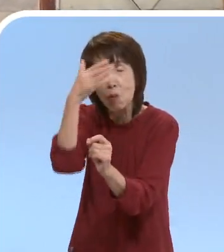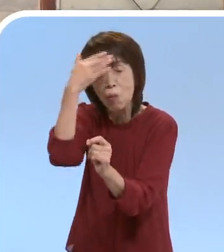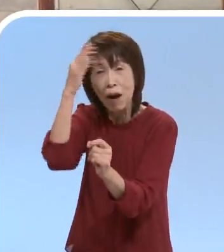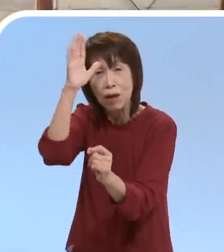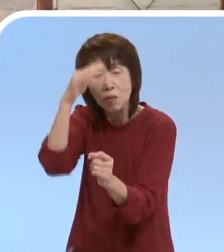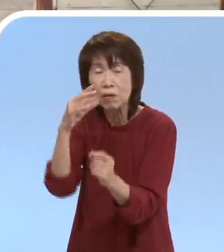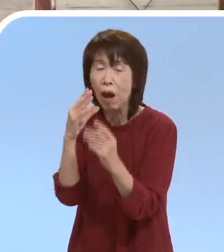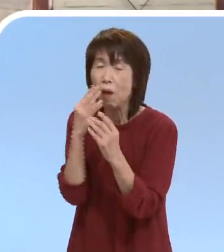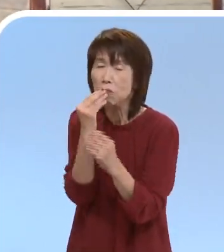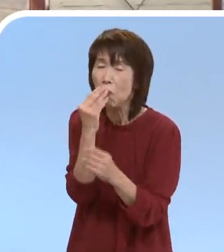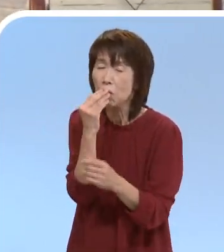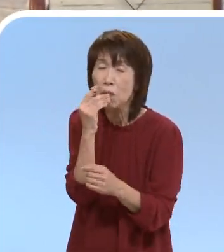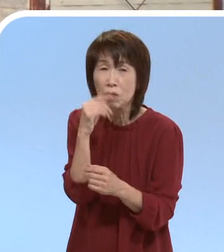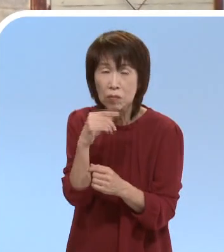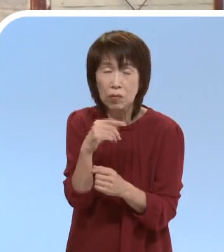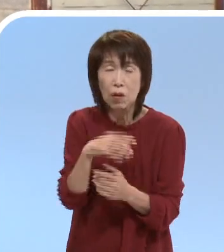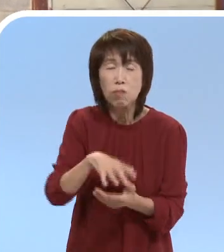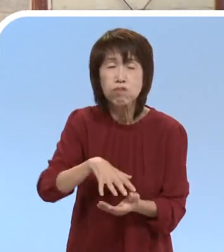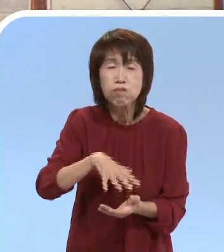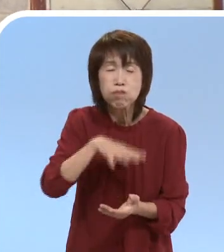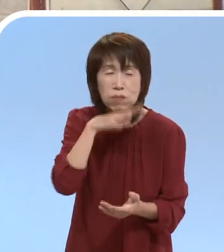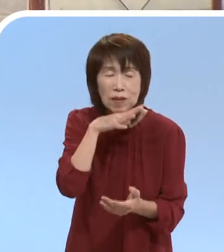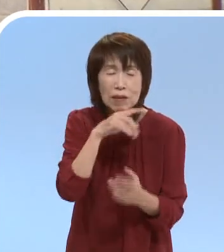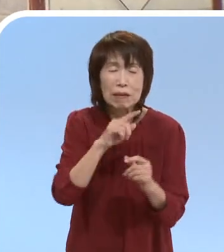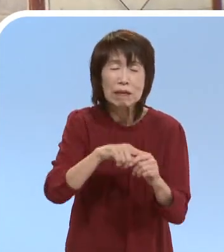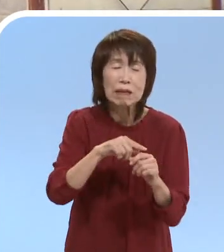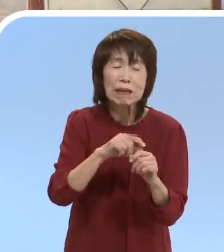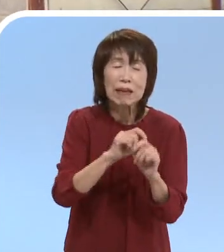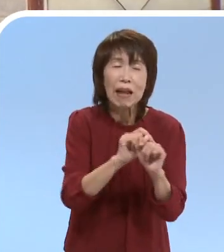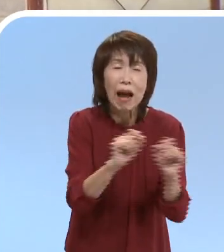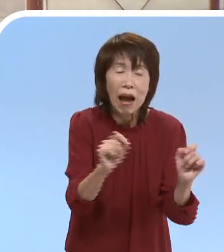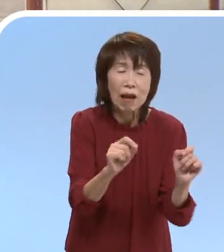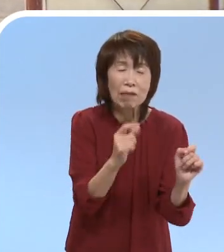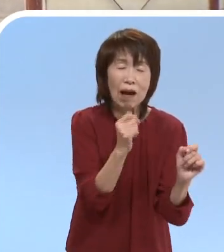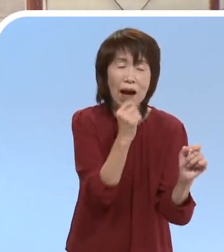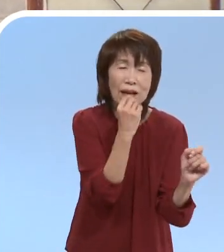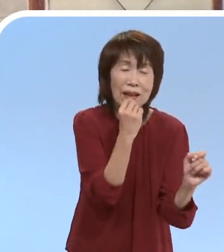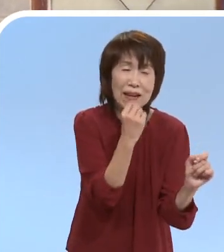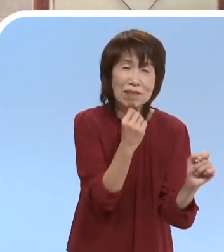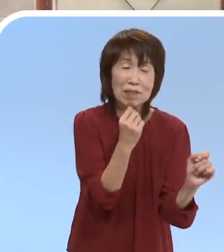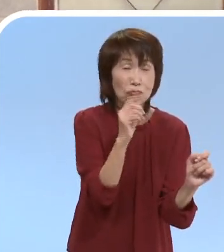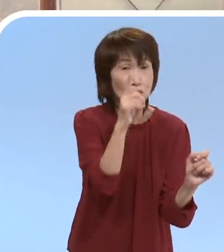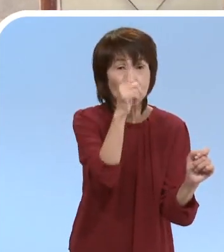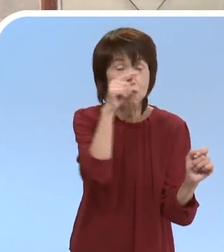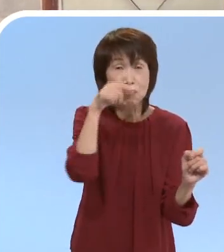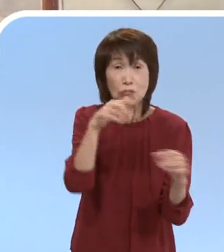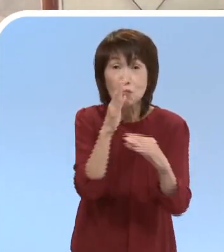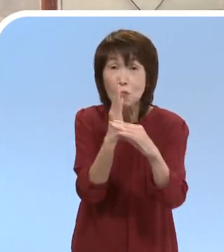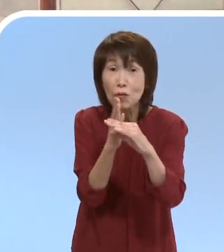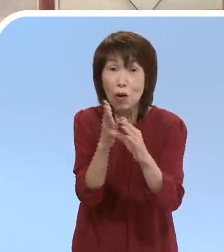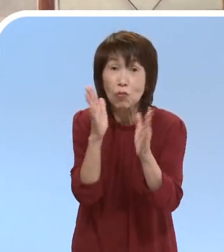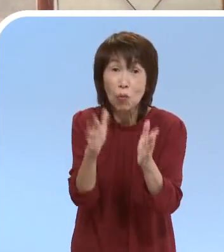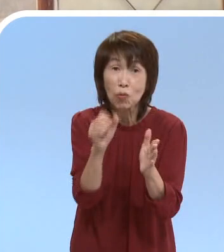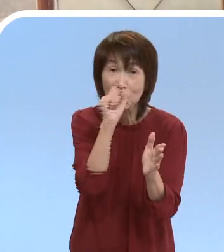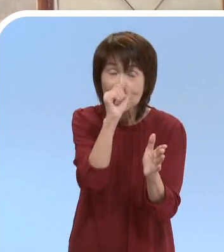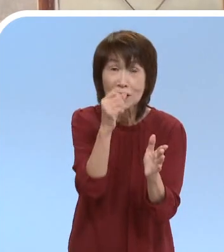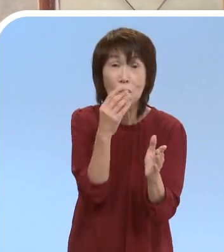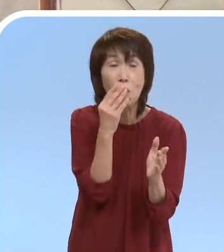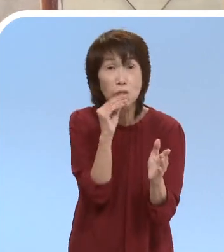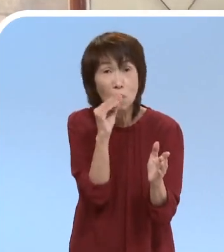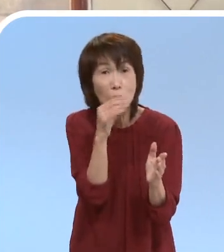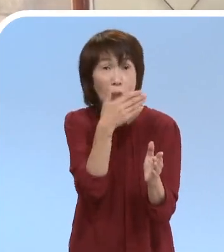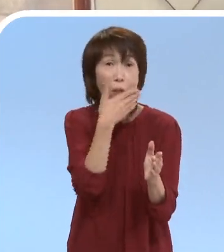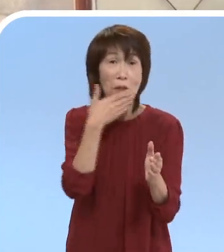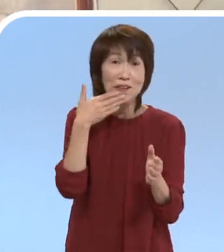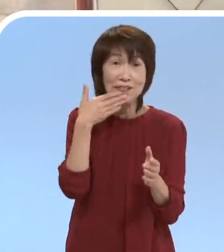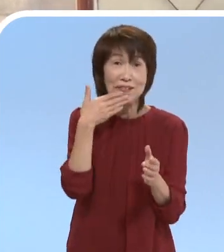また親鶏みたいに硬くはなく、ちょうど歯ごたえがあって、美味しい肉にできていると思